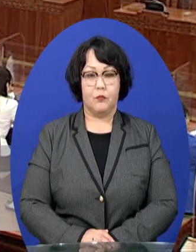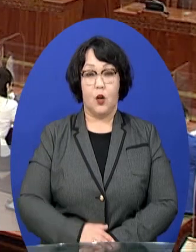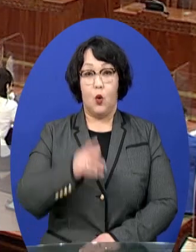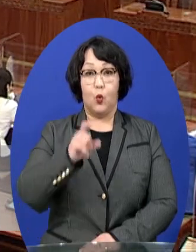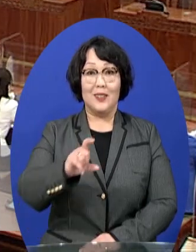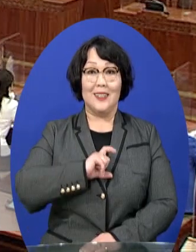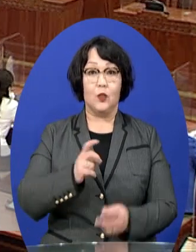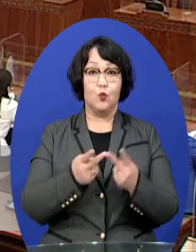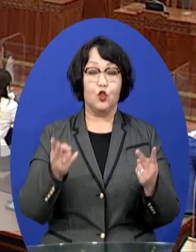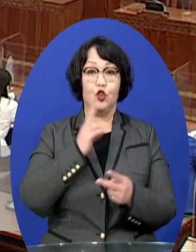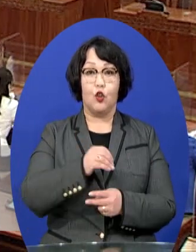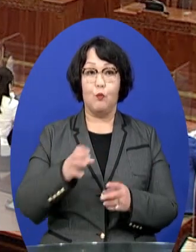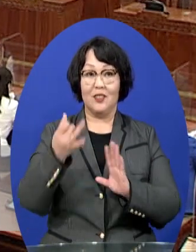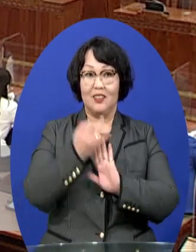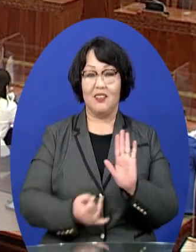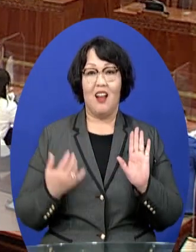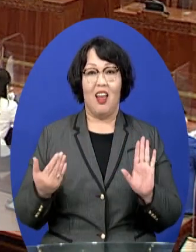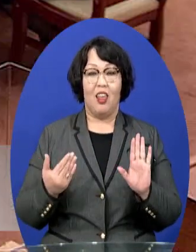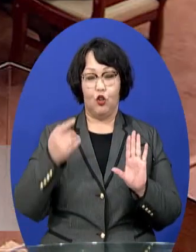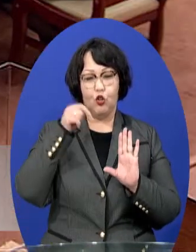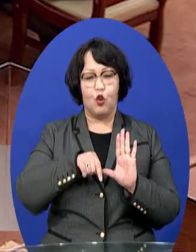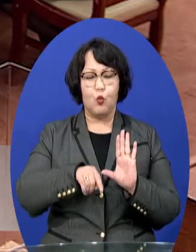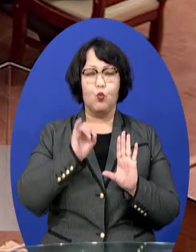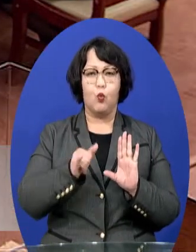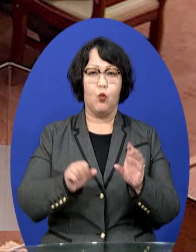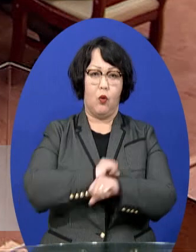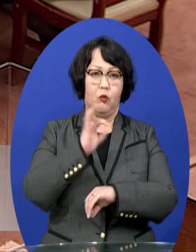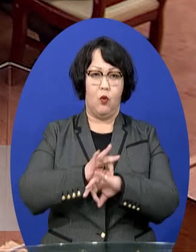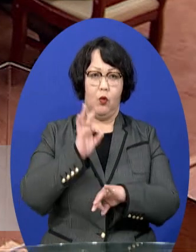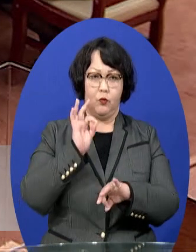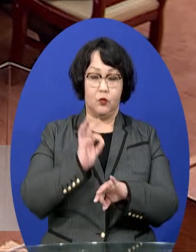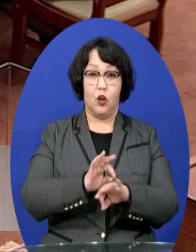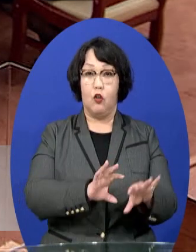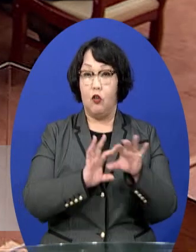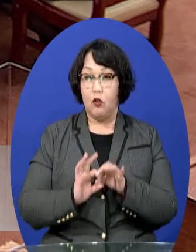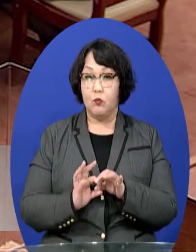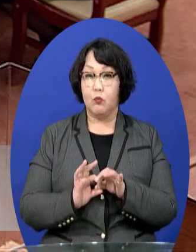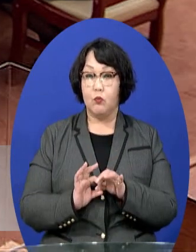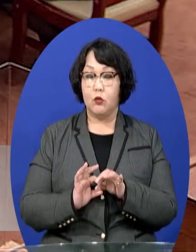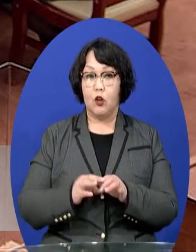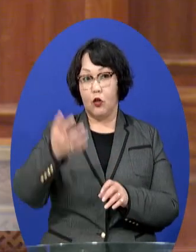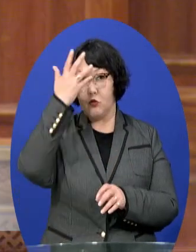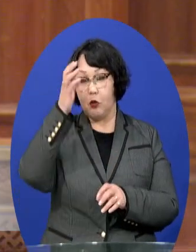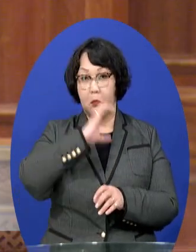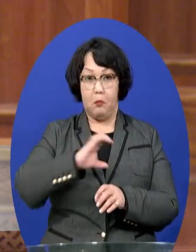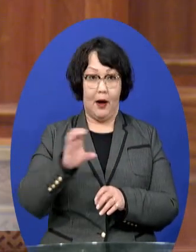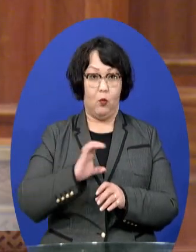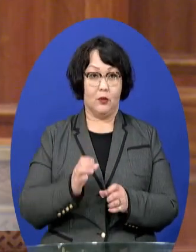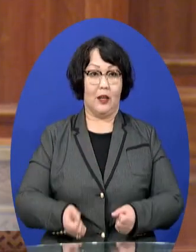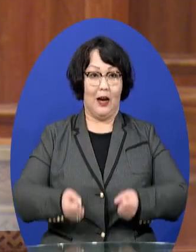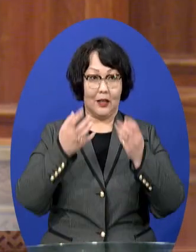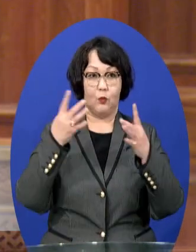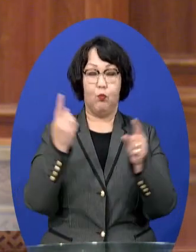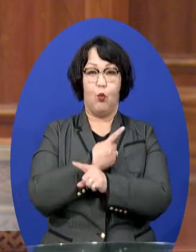Хүний эрхийн үндэсний комиссийн илтгэлээс үзвэл коронавирусны цар тахлын нөхцөл байдлаа холбогдуулан төрийн байгууллагуудын гаргасан